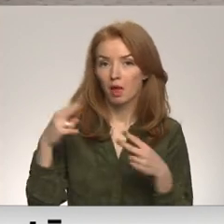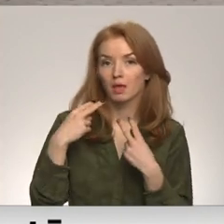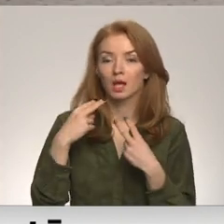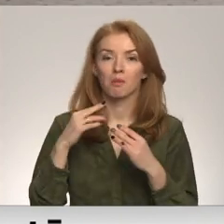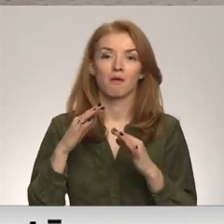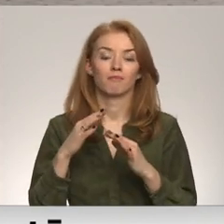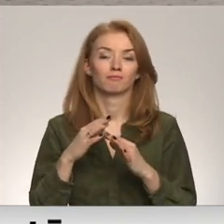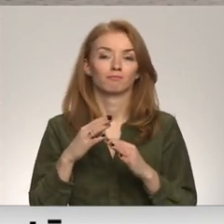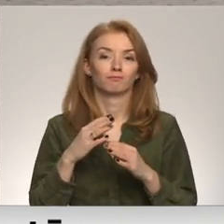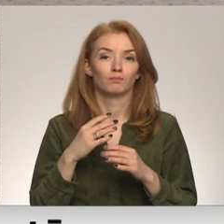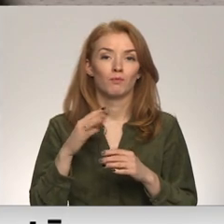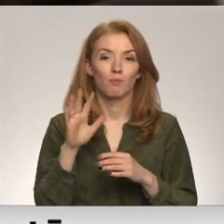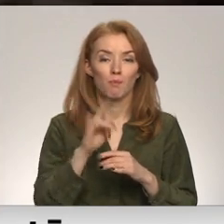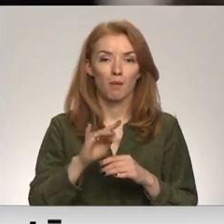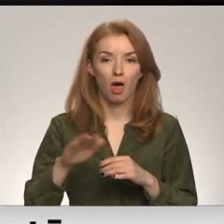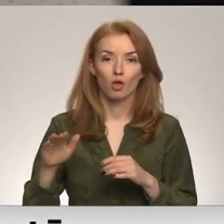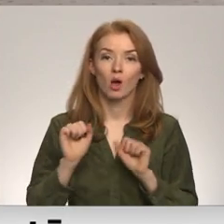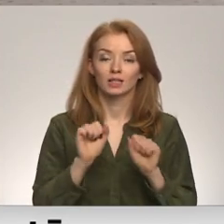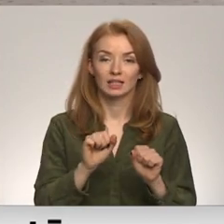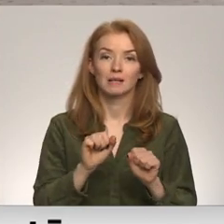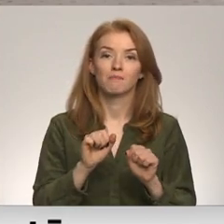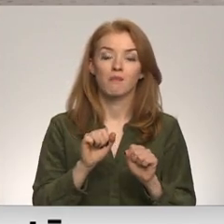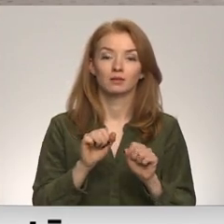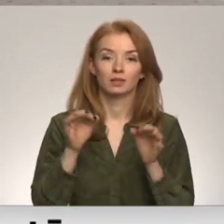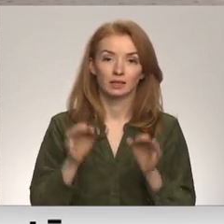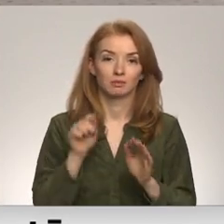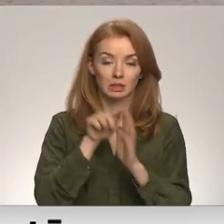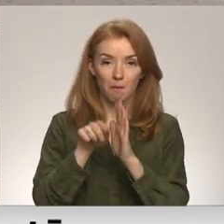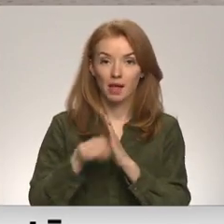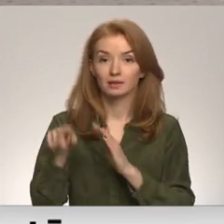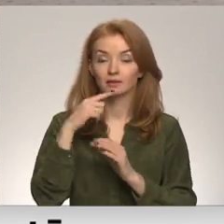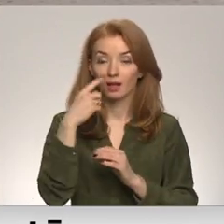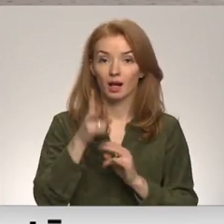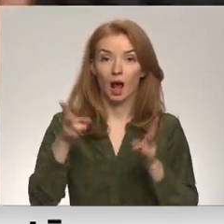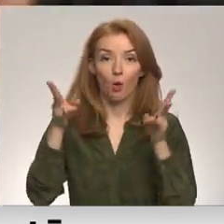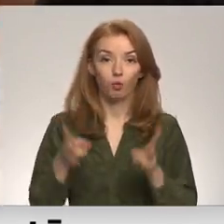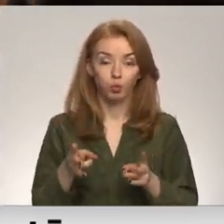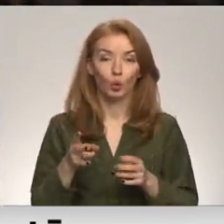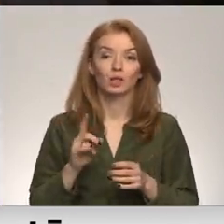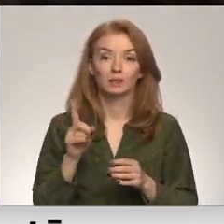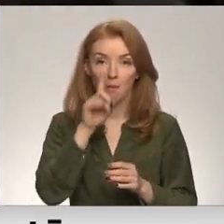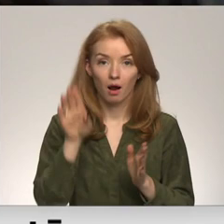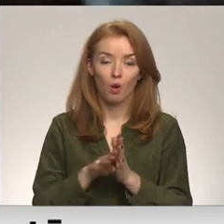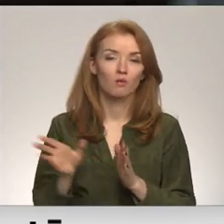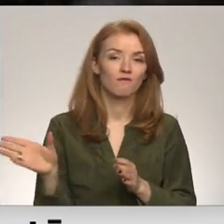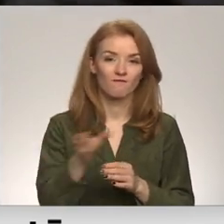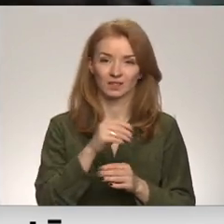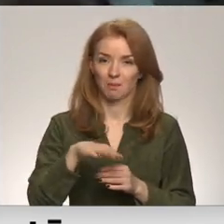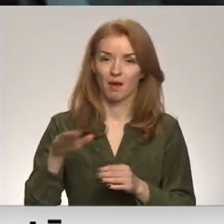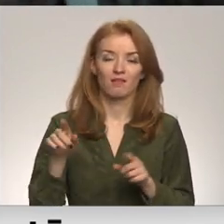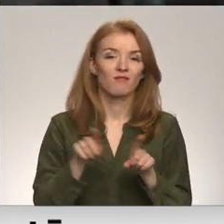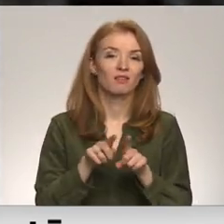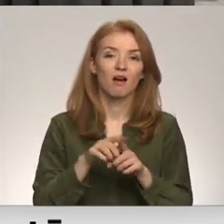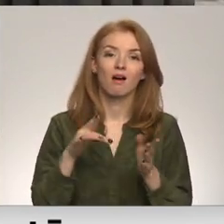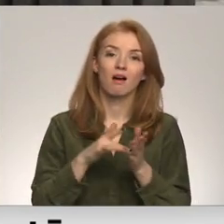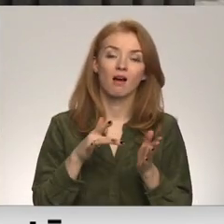attiecībām. Valsts bērnu tiesība aizsardzības inspekcijā norāda, ka riskam kļūt par interneta nozieguma upuri ir pakļauti visi bērni neatkarīgi no